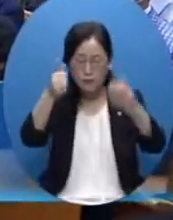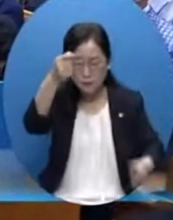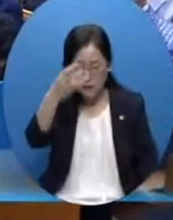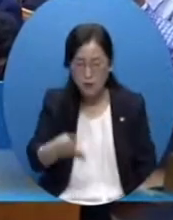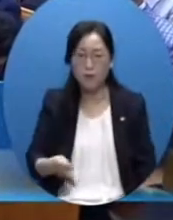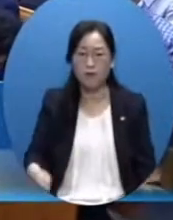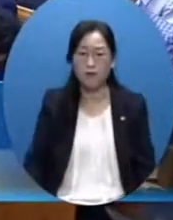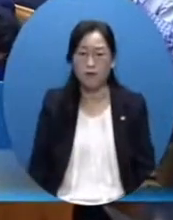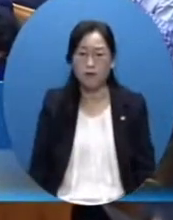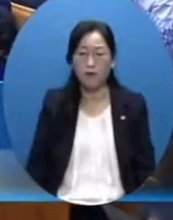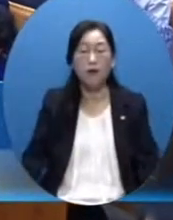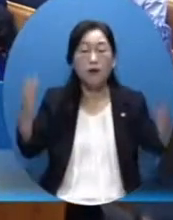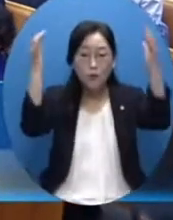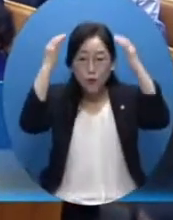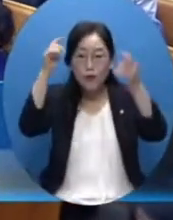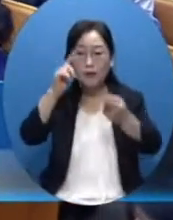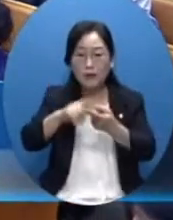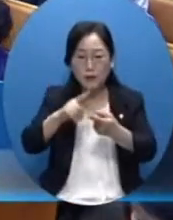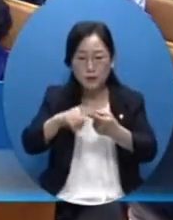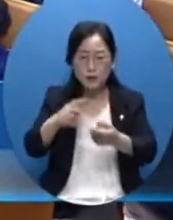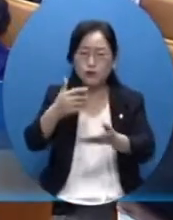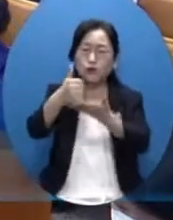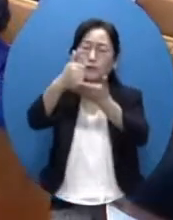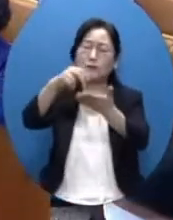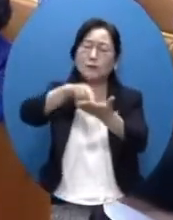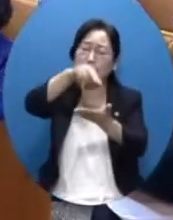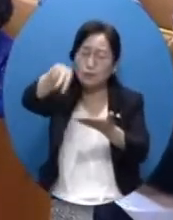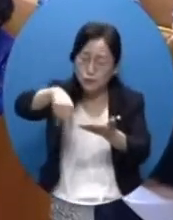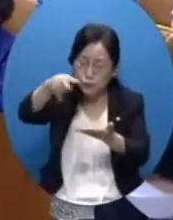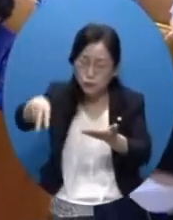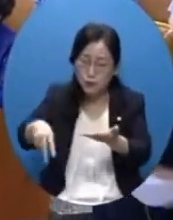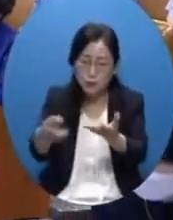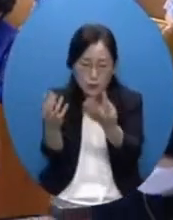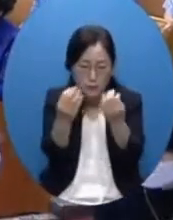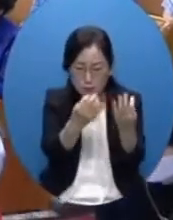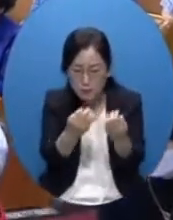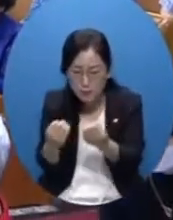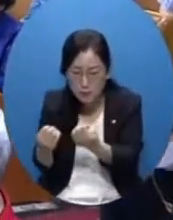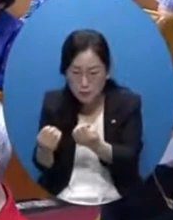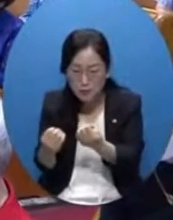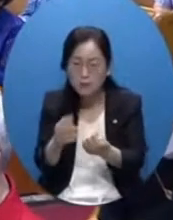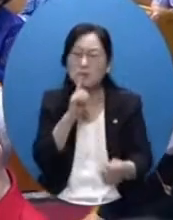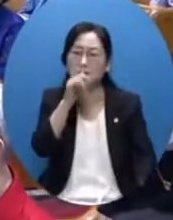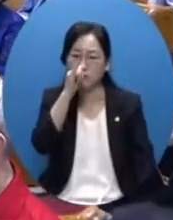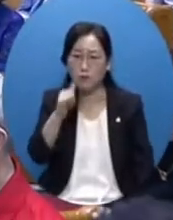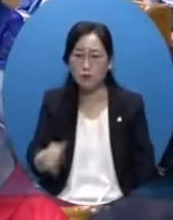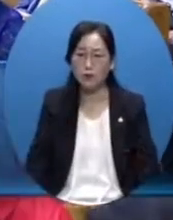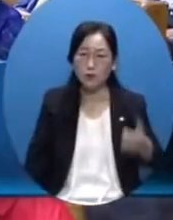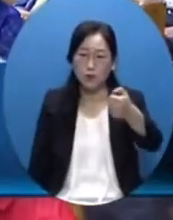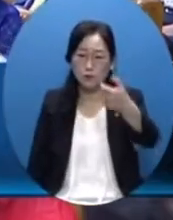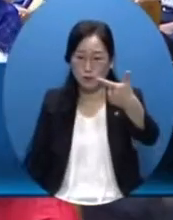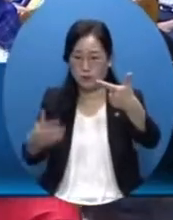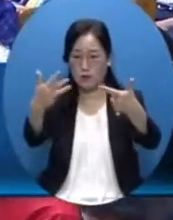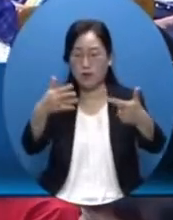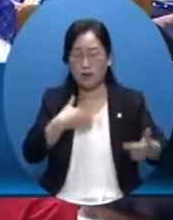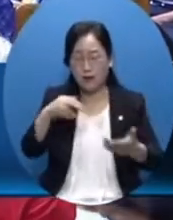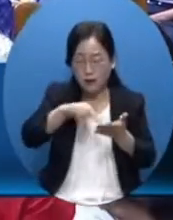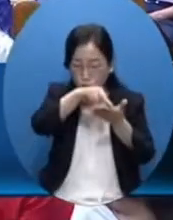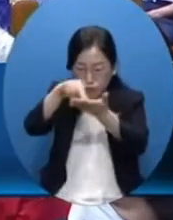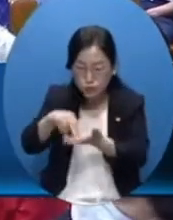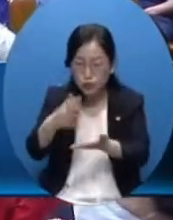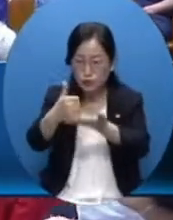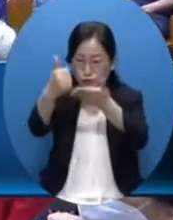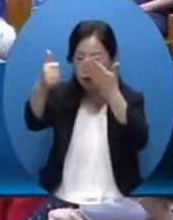당한 고난의 대해서 주께서 나의 유리함을 개수 하셨다고 말했습니다 51 표 8 절입니다 나의 유리함을 주께서